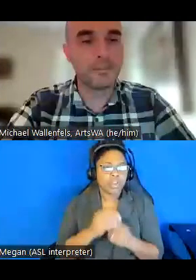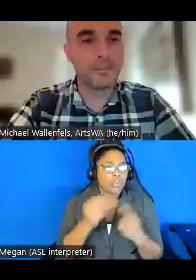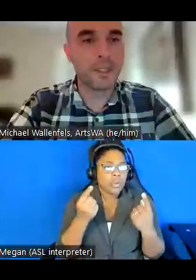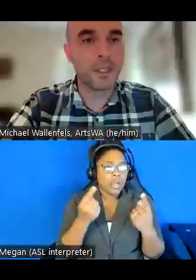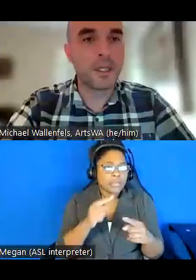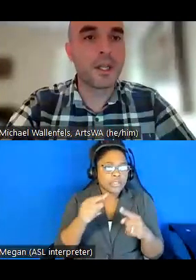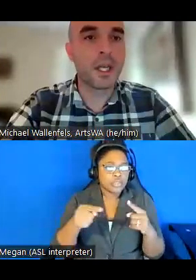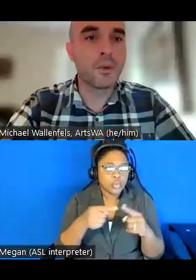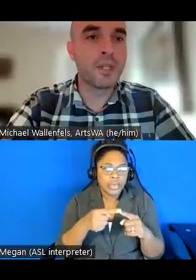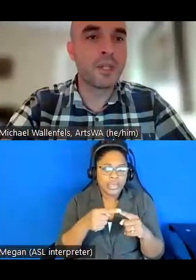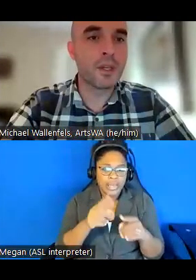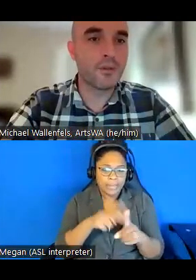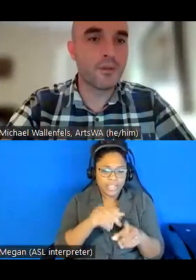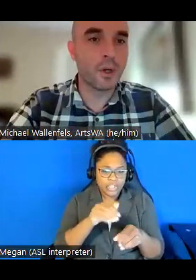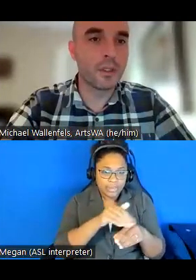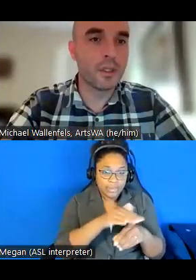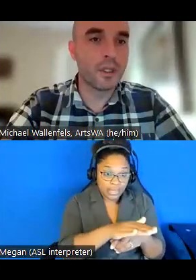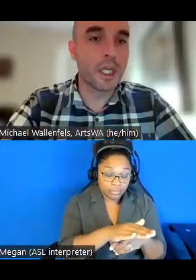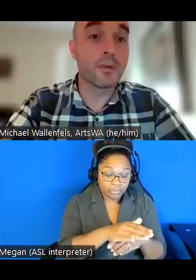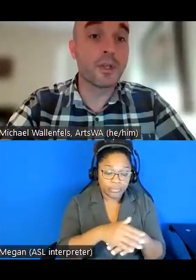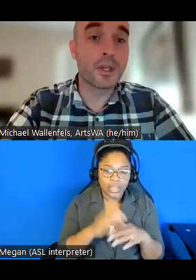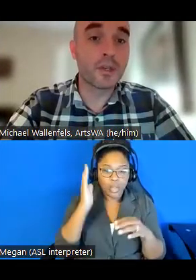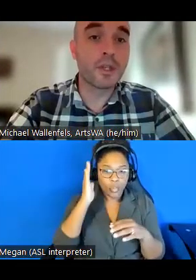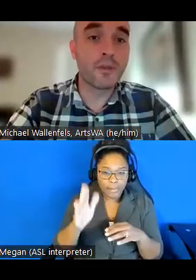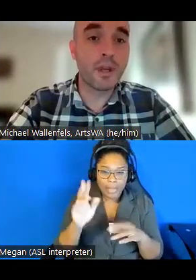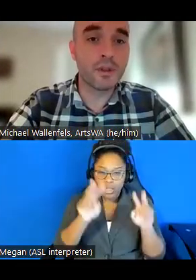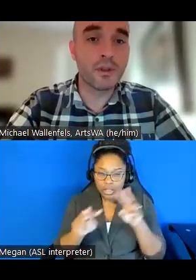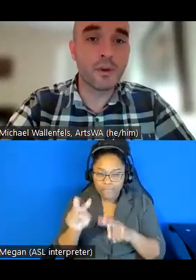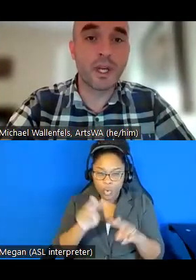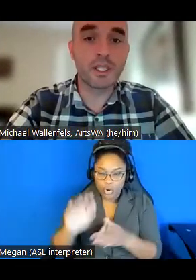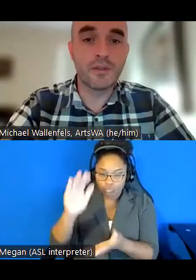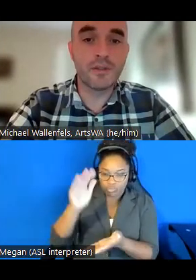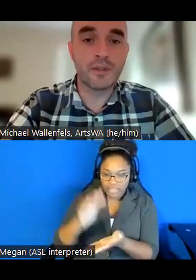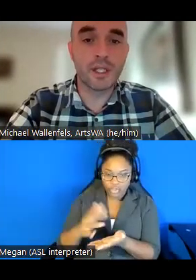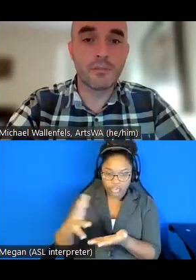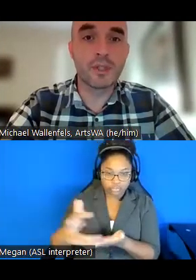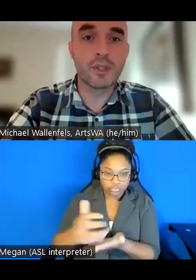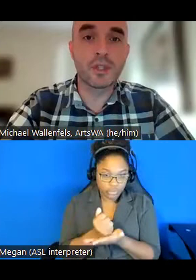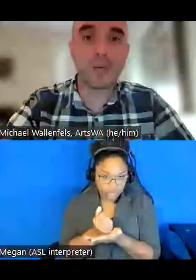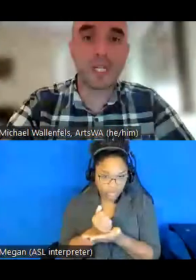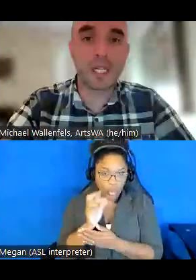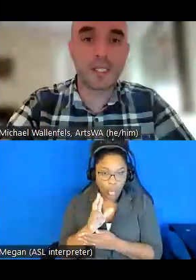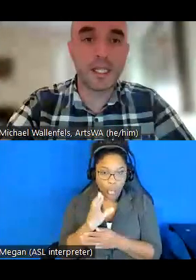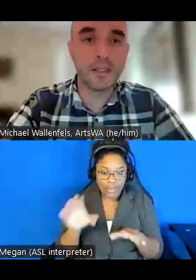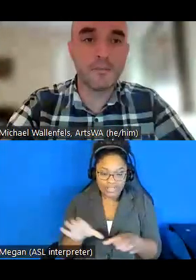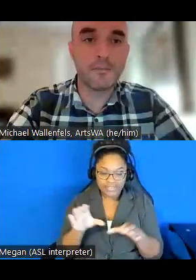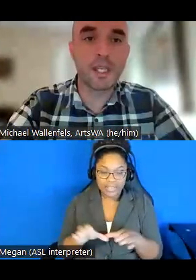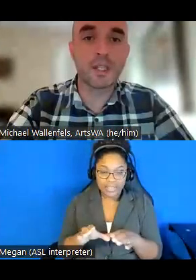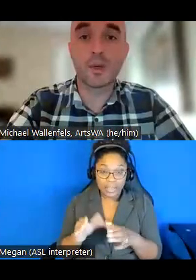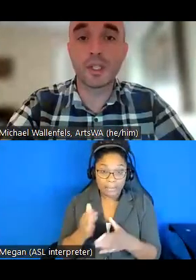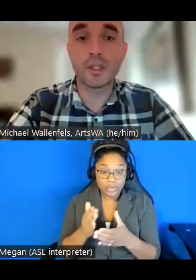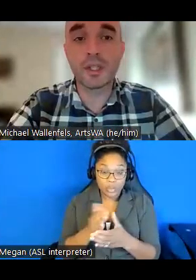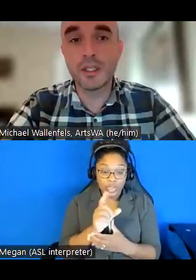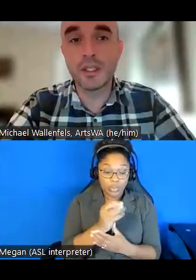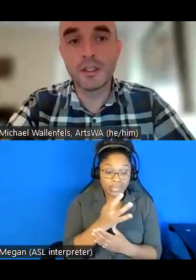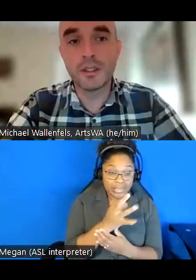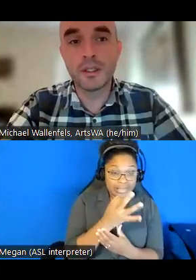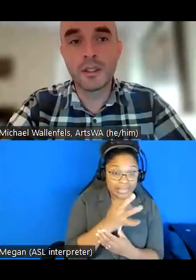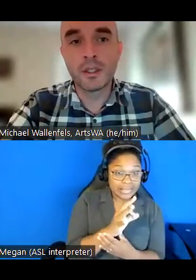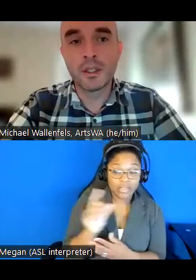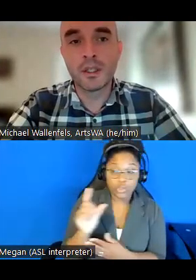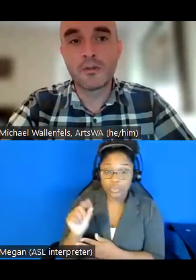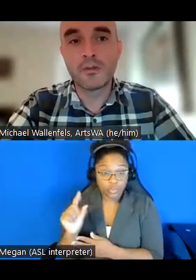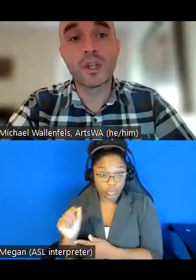여기 이제 신청서를 제출했을 때 고려되는 사항이 2019년하고 2020년